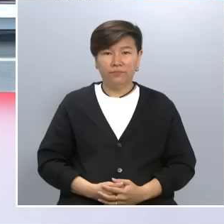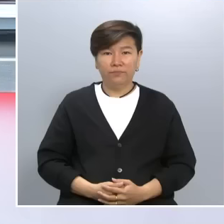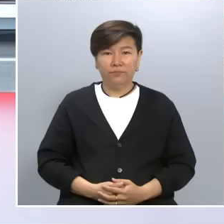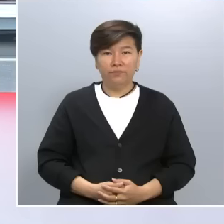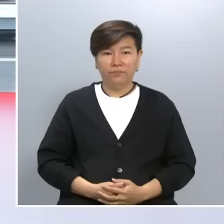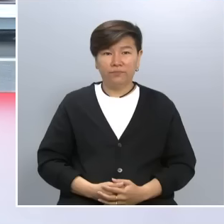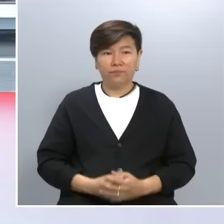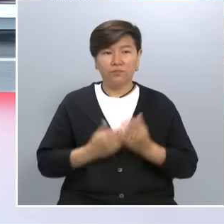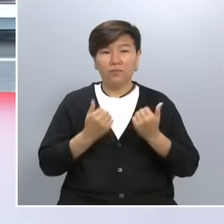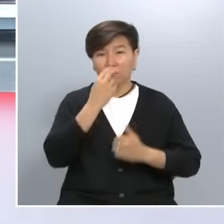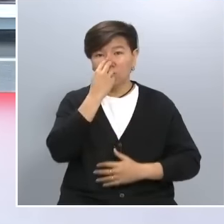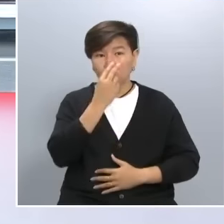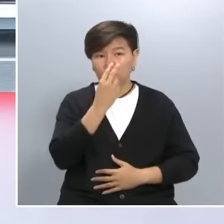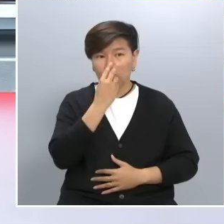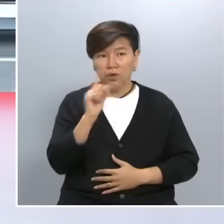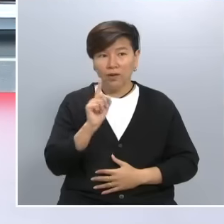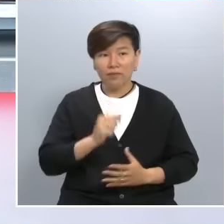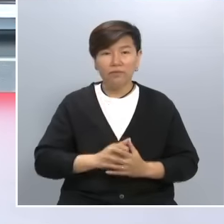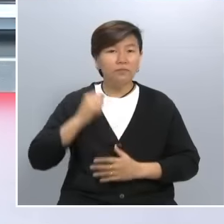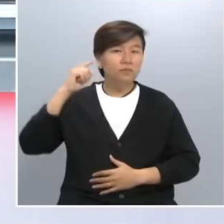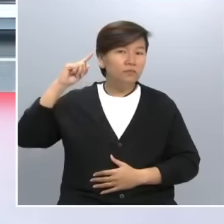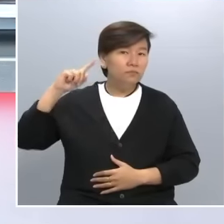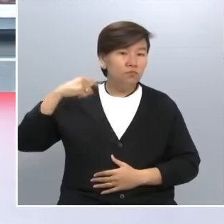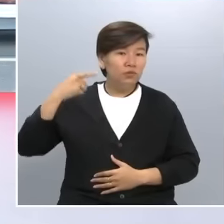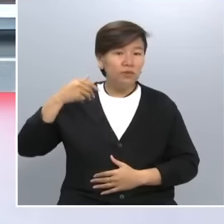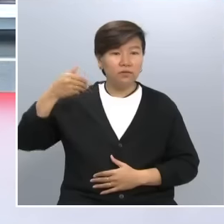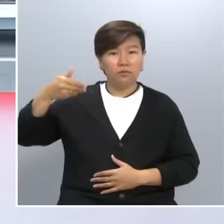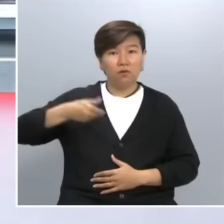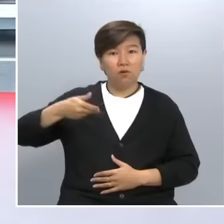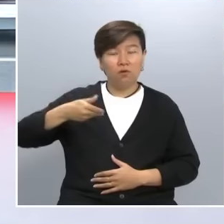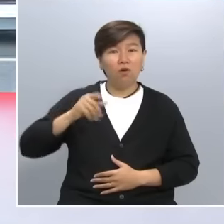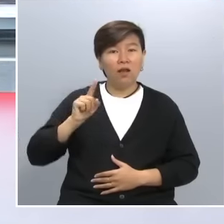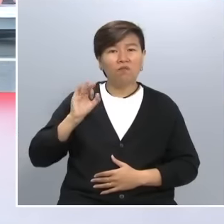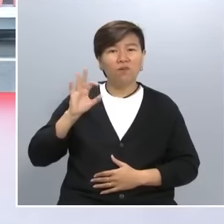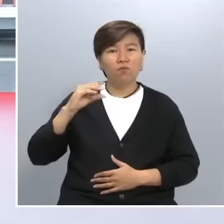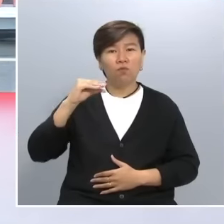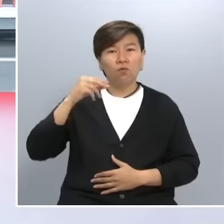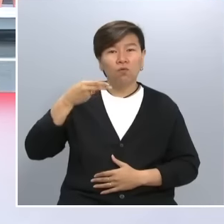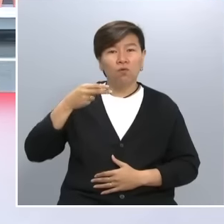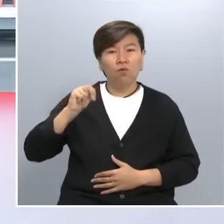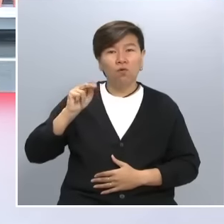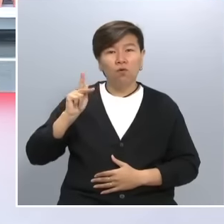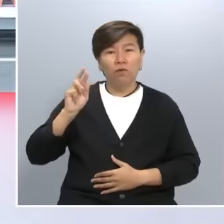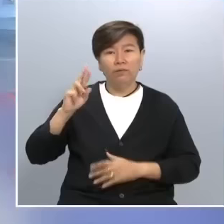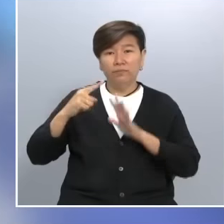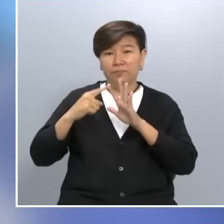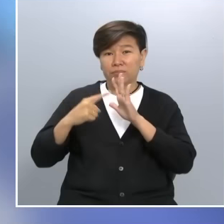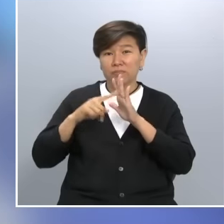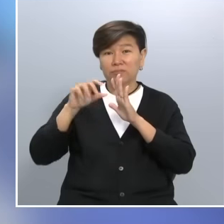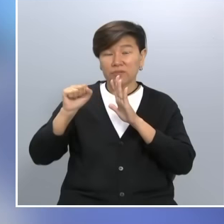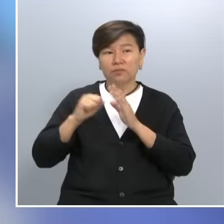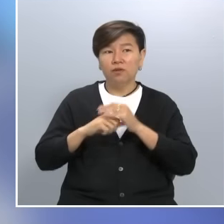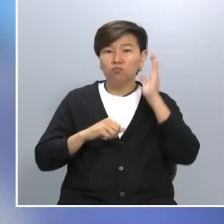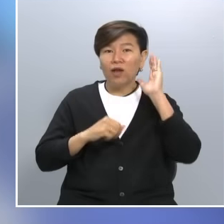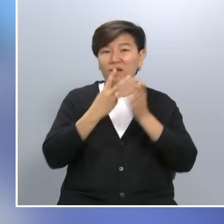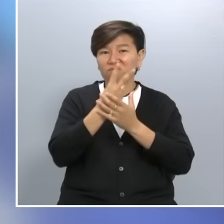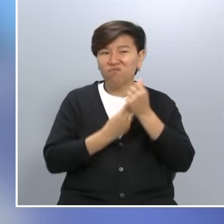อ่ะมาดูอีกเรื่องนึงนะคะมีผู้หญิงคนนึงร้องมาทางเพจโหรกระแสค่ะบอกว่าเธอเนี่ยถูกสามีนอกใจ